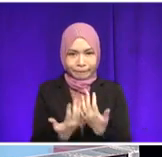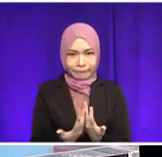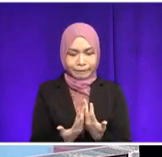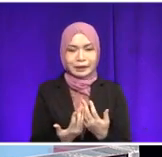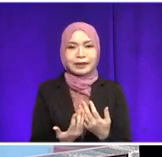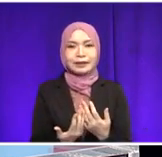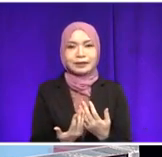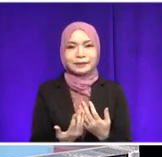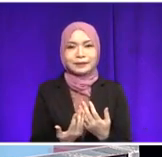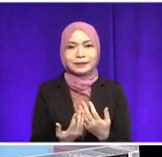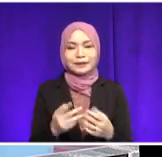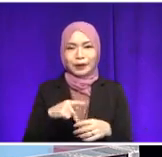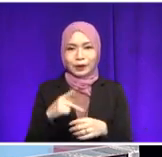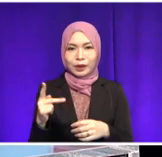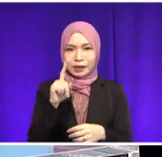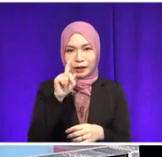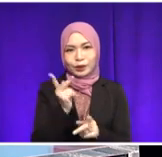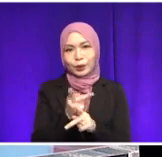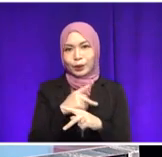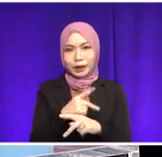menghasilkan produk biasanya